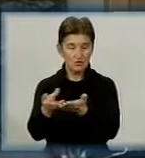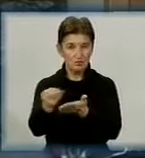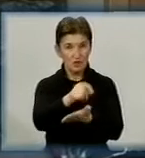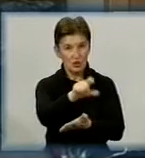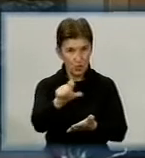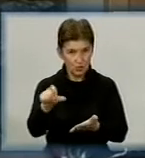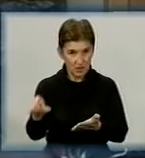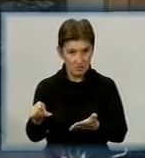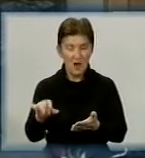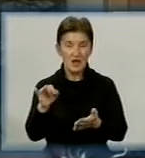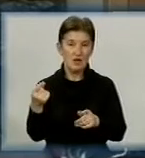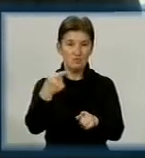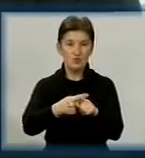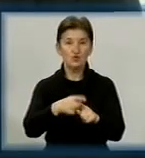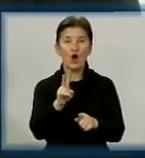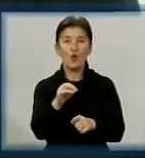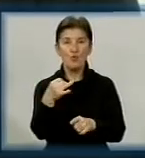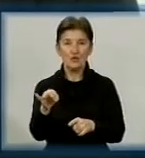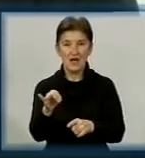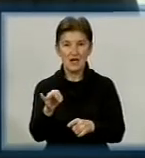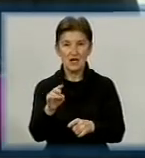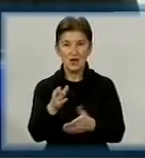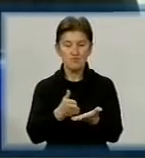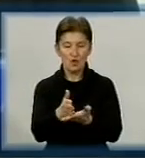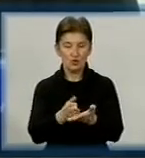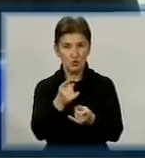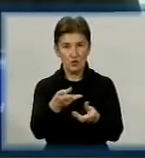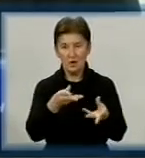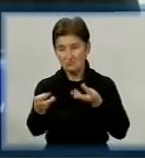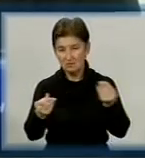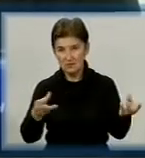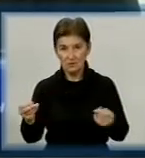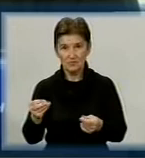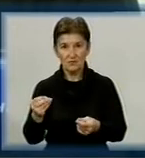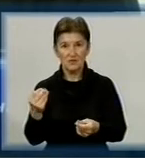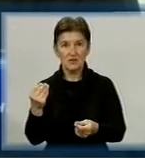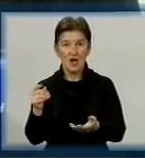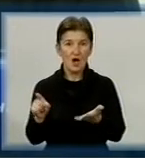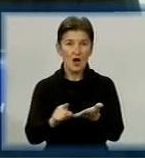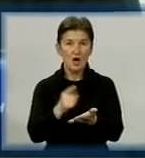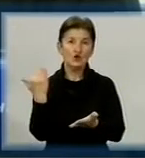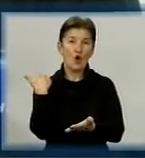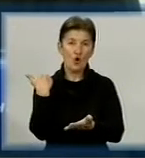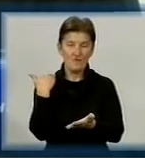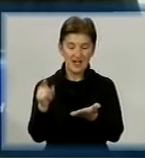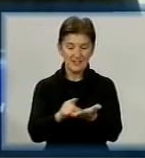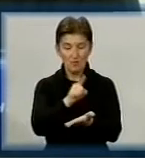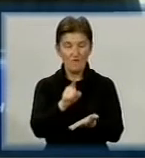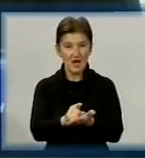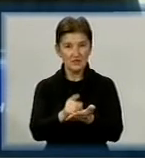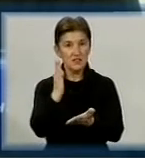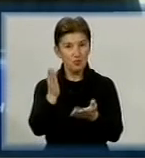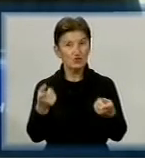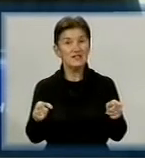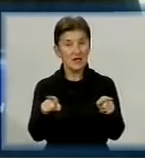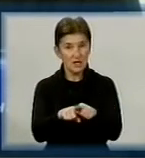ця сума зросте до 500 000. Місяць. Тоді боргові зобов'язання вже будуть, ну скажімо, такими, що